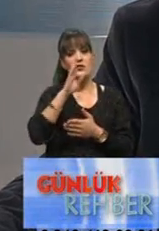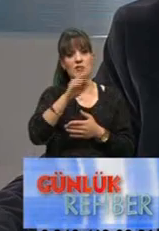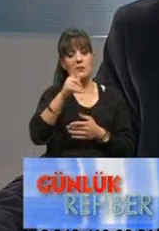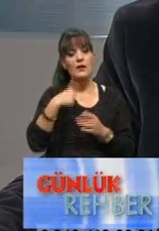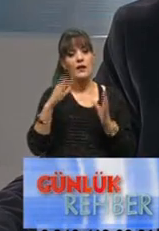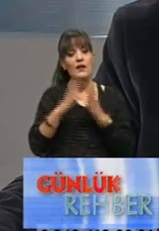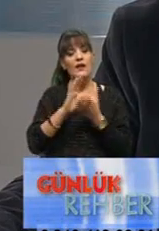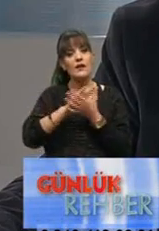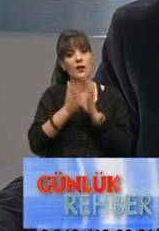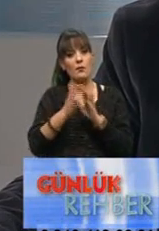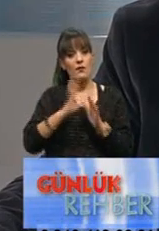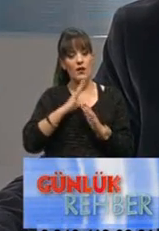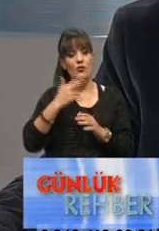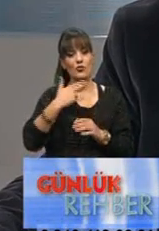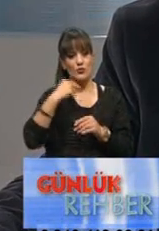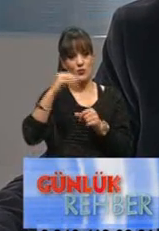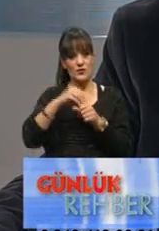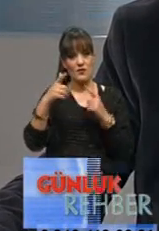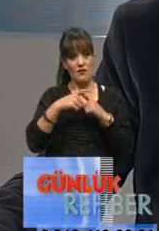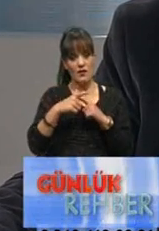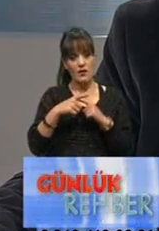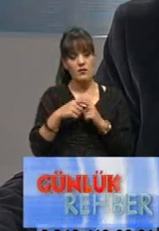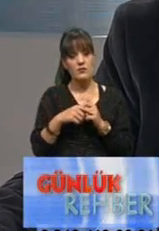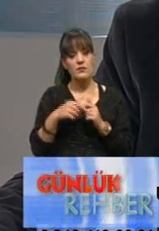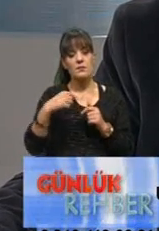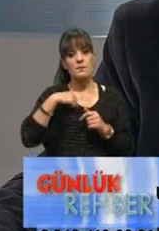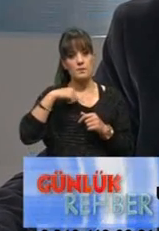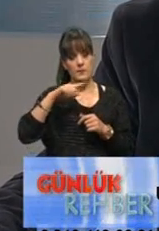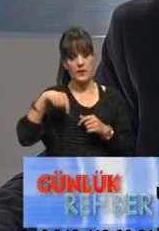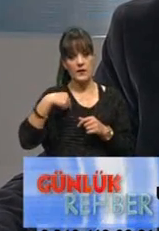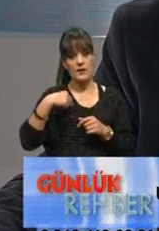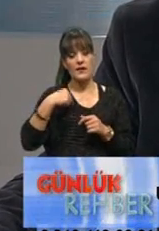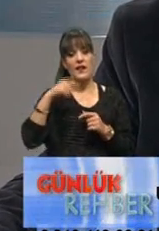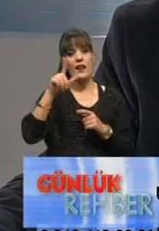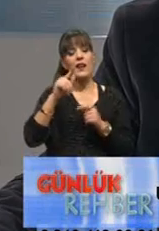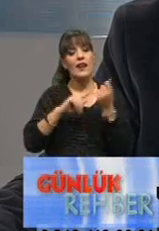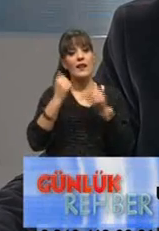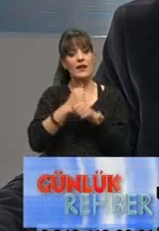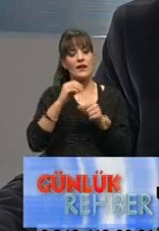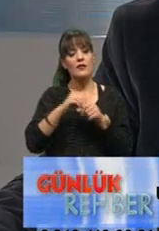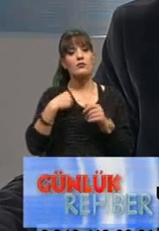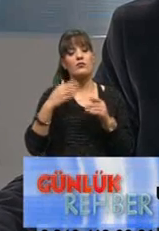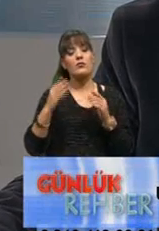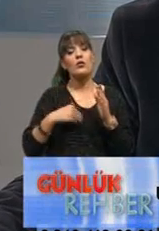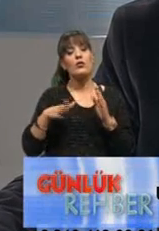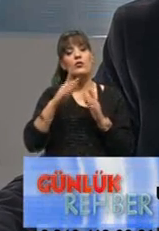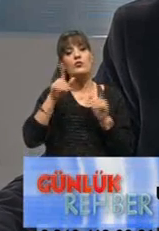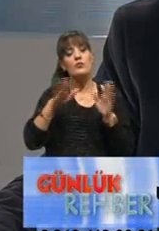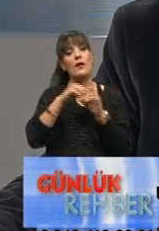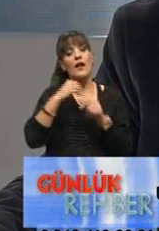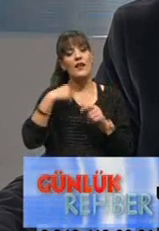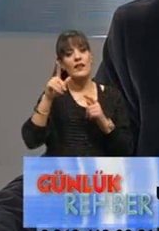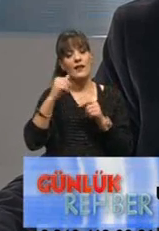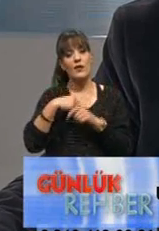bir yapılanması var bu kulüpleşme anlamında federasyonun. Hı hı. Bizim liglerimiz de devam ediyor. Süper Ligimiz var. 16 erkek 16